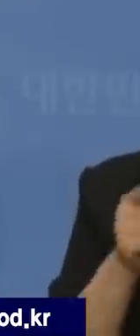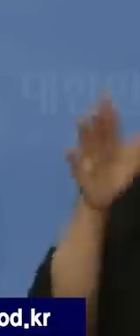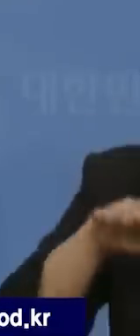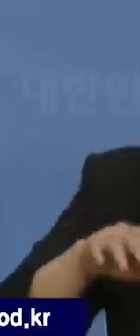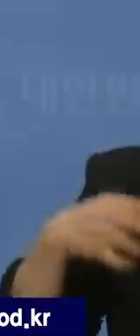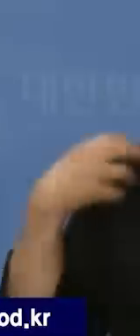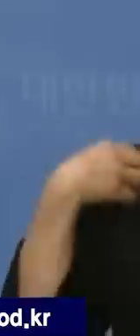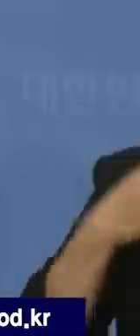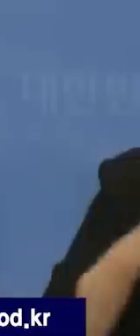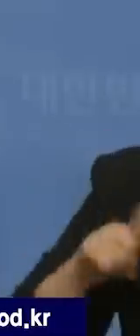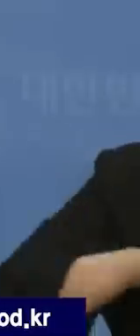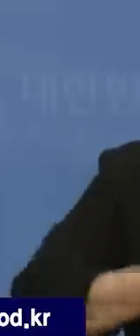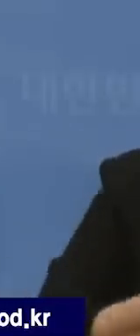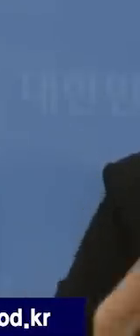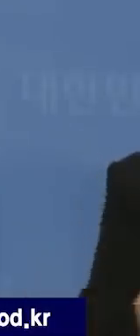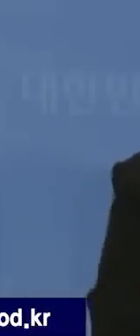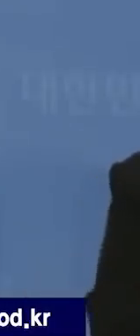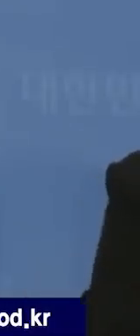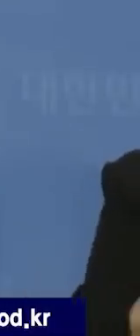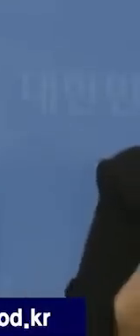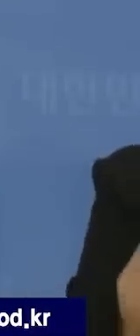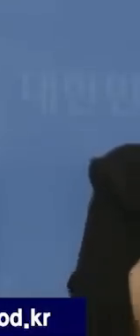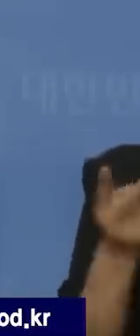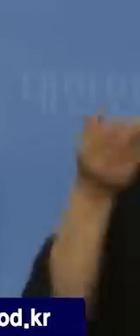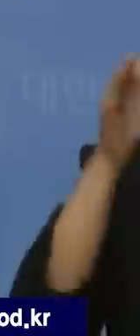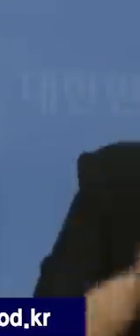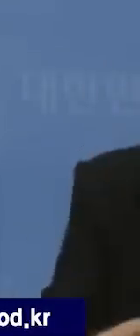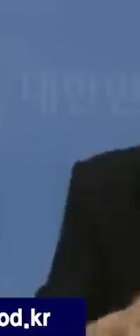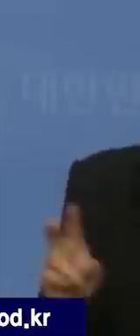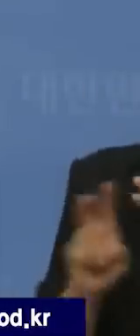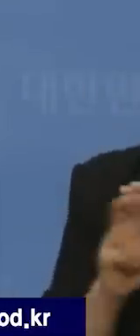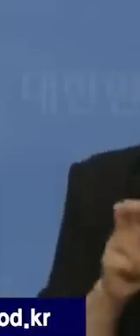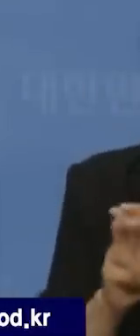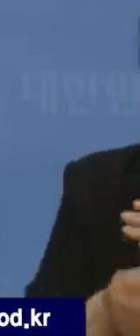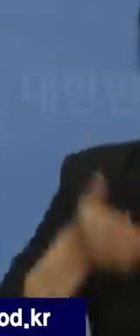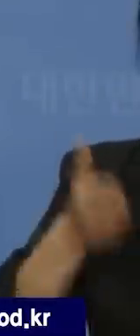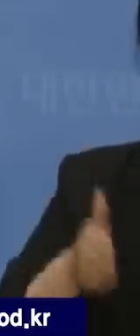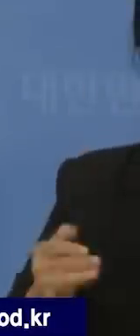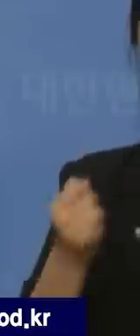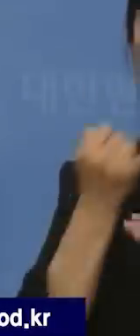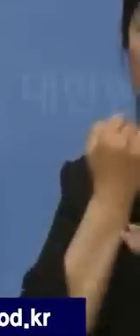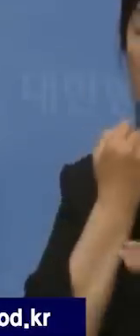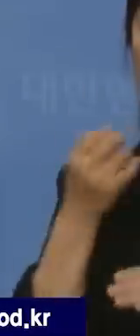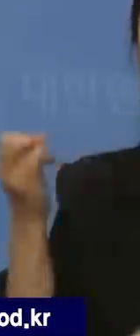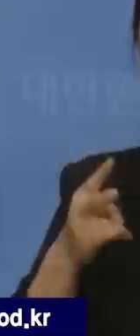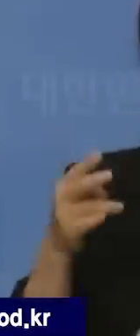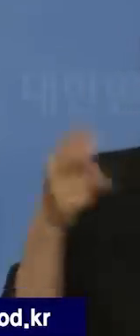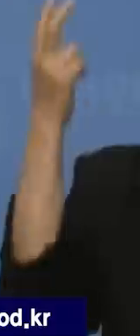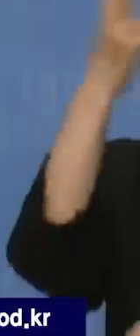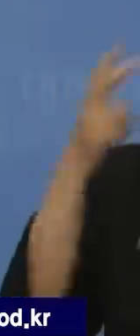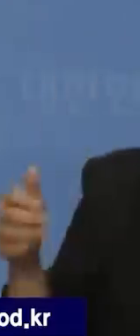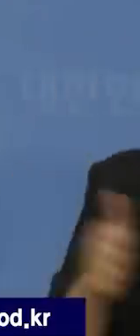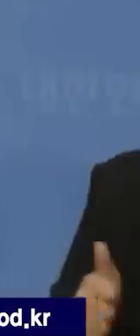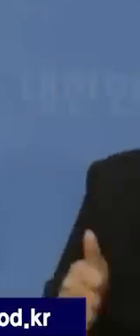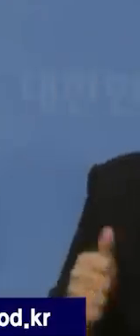모자랄 판국에 오히려 이틈에 위법을 정당화하고 감사위원회를 무력화하겠다는